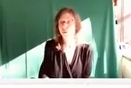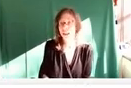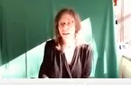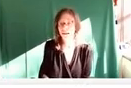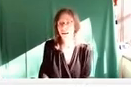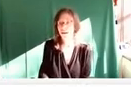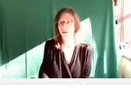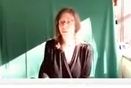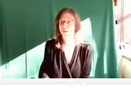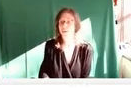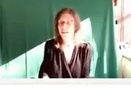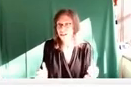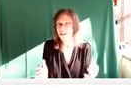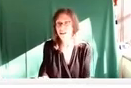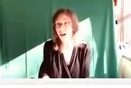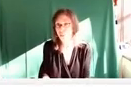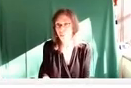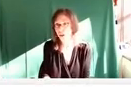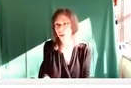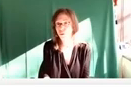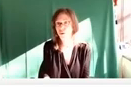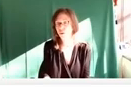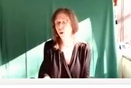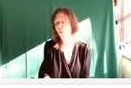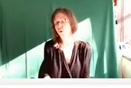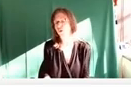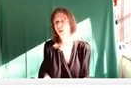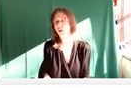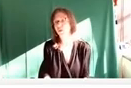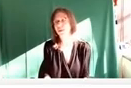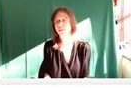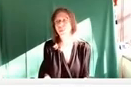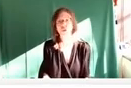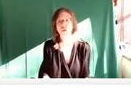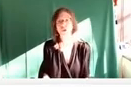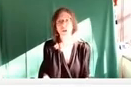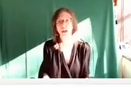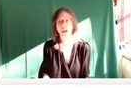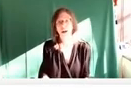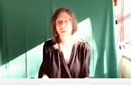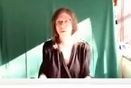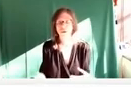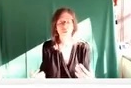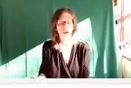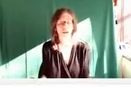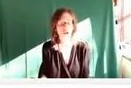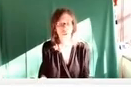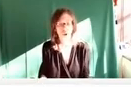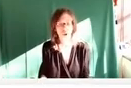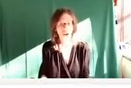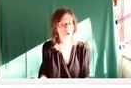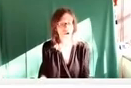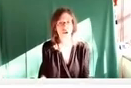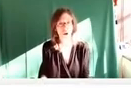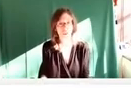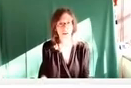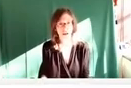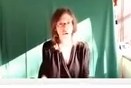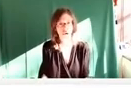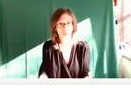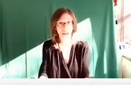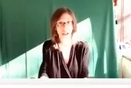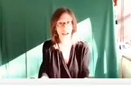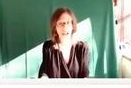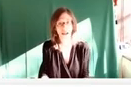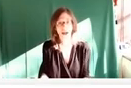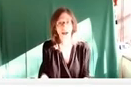sont ouvertes, c'est nécessaire pour que les résultats soient reproductibles, mais ce n'est pas suffisant. Parce que si vous partagez vos données, un chercheur partage